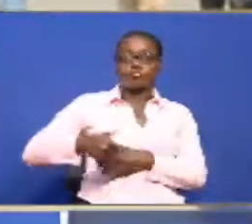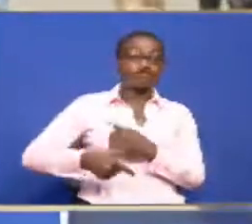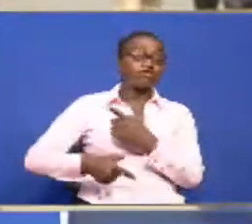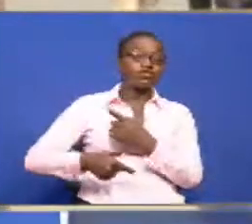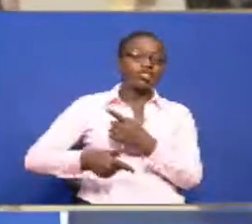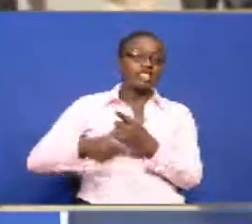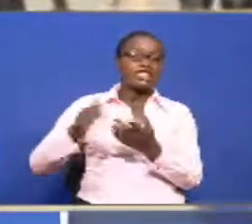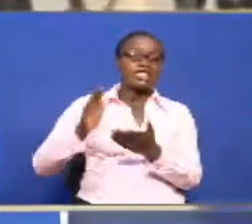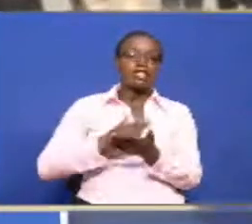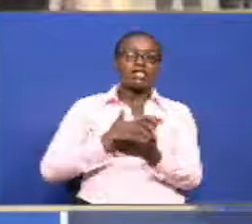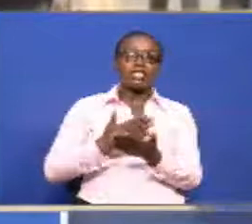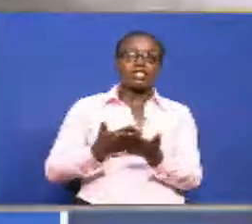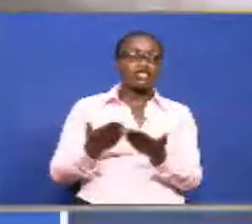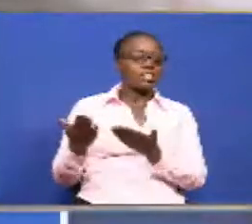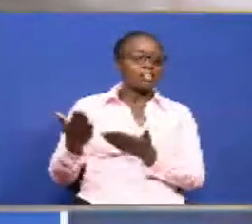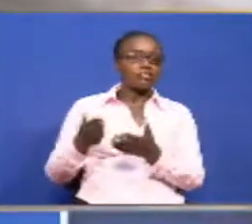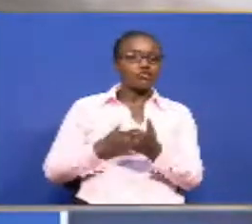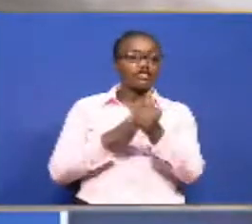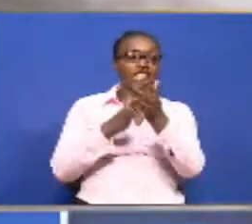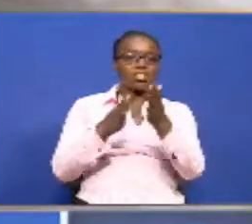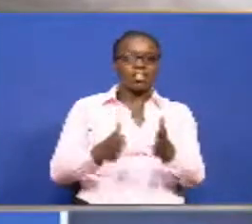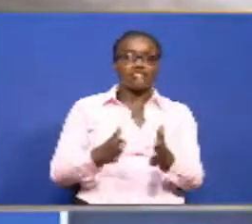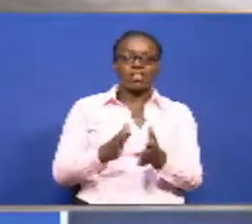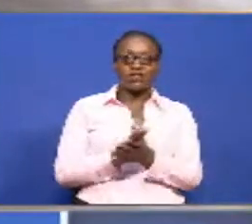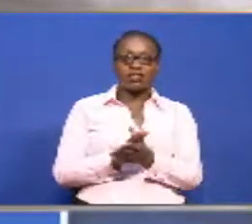Wimbo uliotungiwa viongozi.